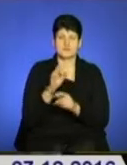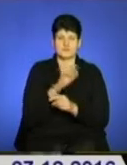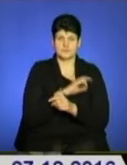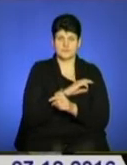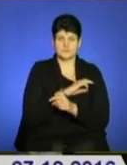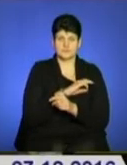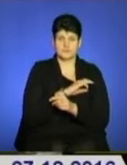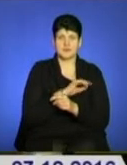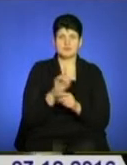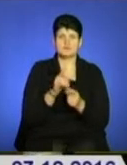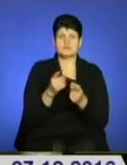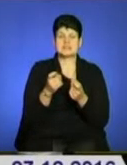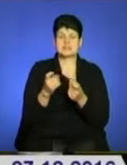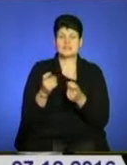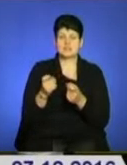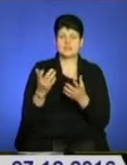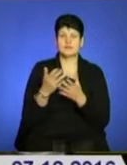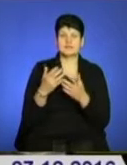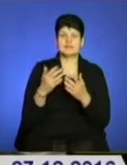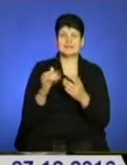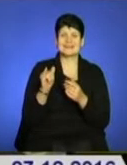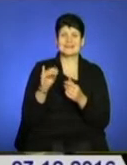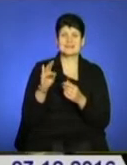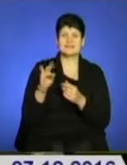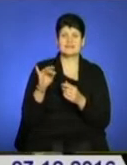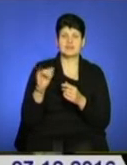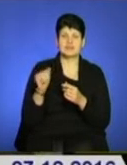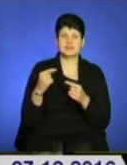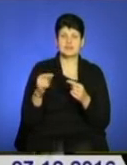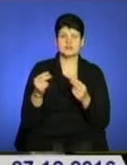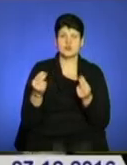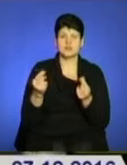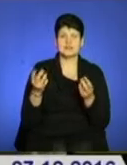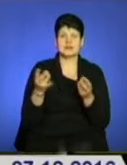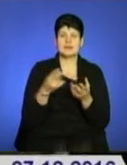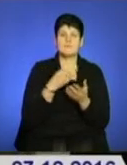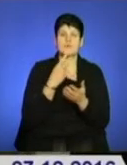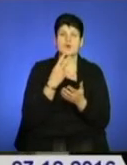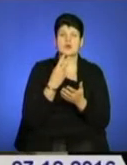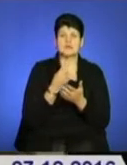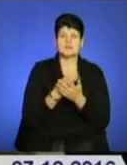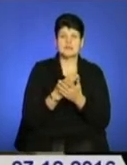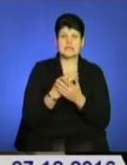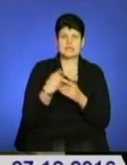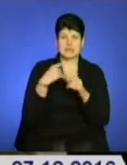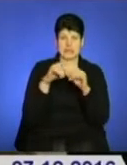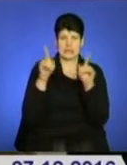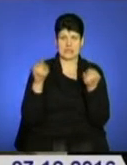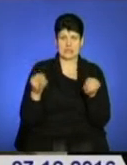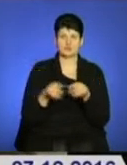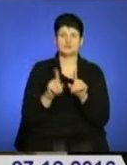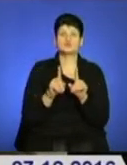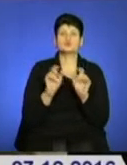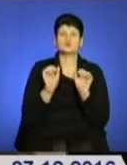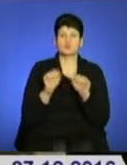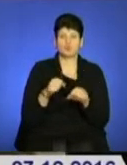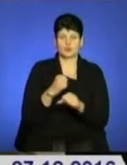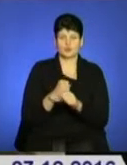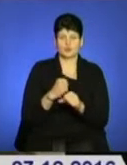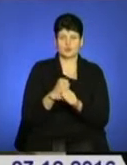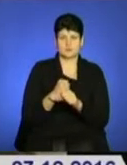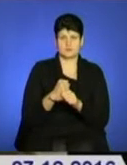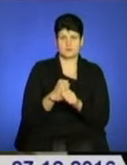що, щоб залучити якогось інвестора, якісь інвестиційні кошти, треба показати картинку, що з нього можна зробити. Тому